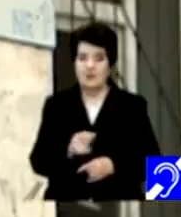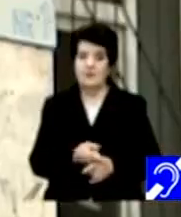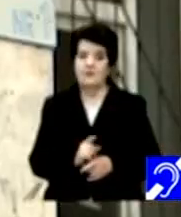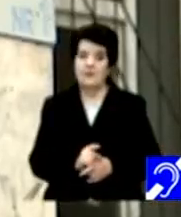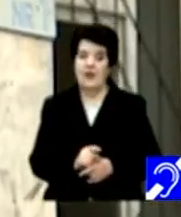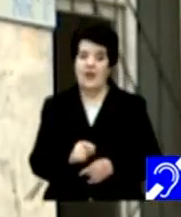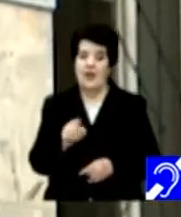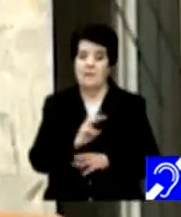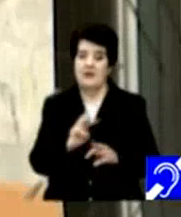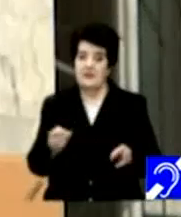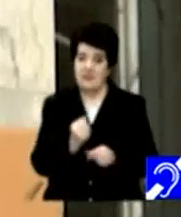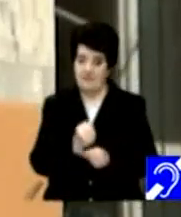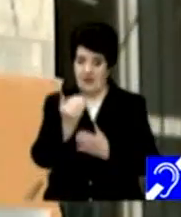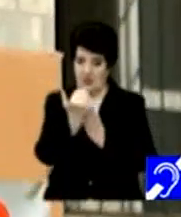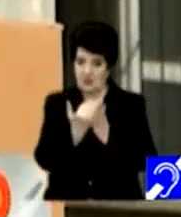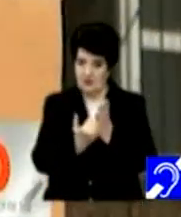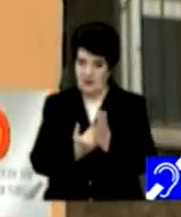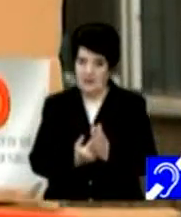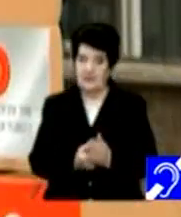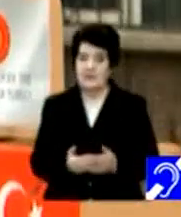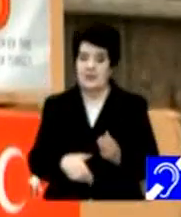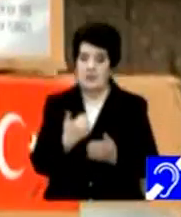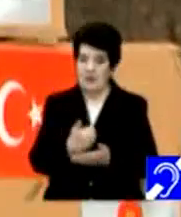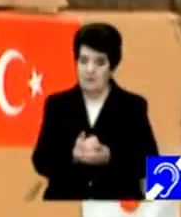Ministerul Sănătății va face o listă de priorități și va